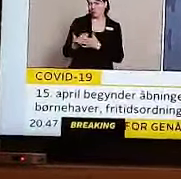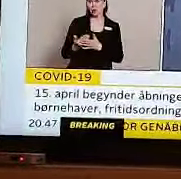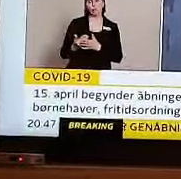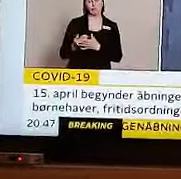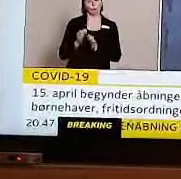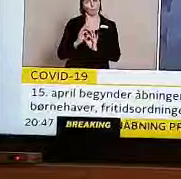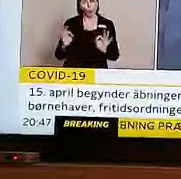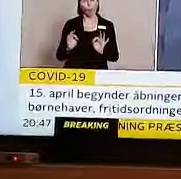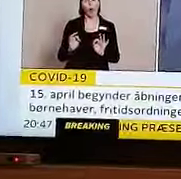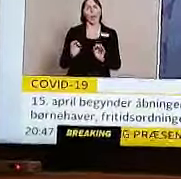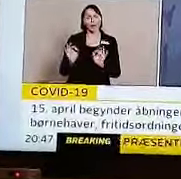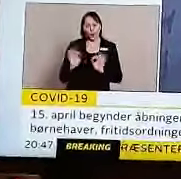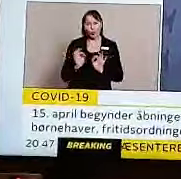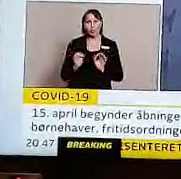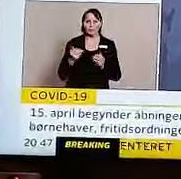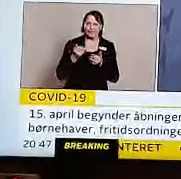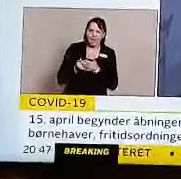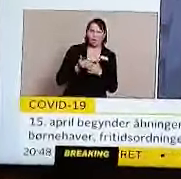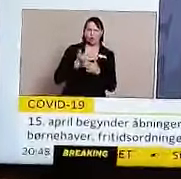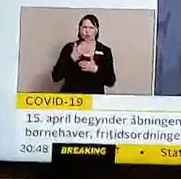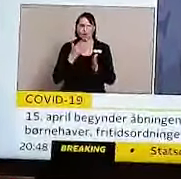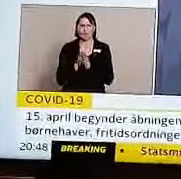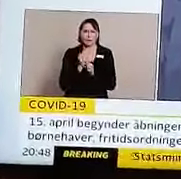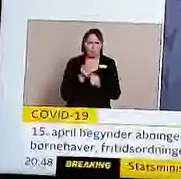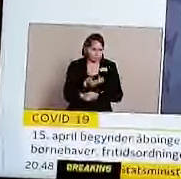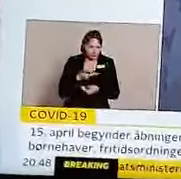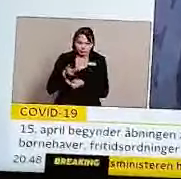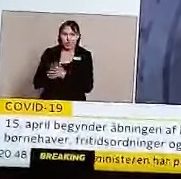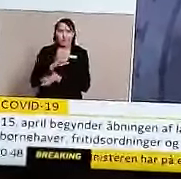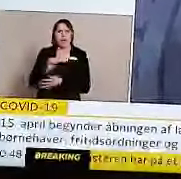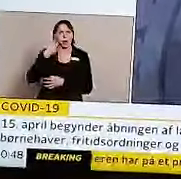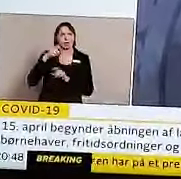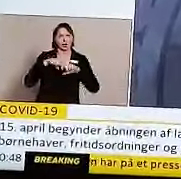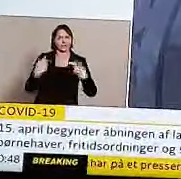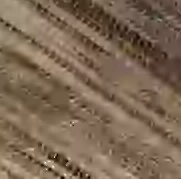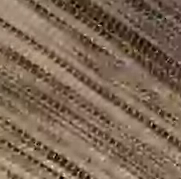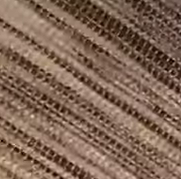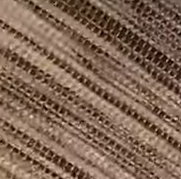يعني في مؤتمرها القادم وهو الرابع. دمتم وإلى اللقاء.